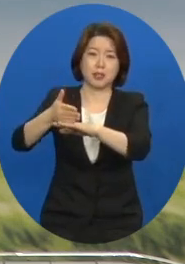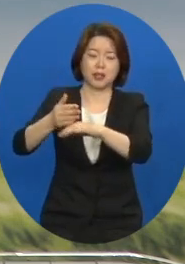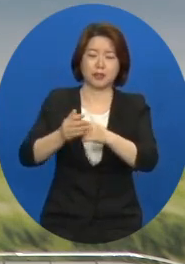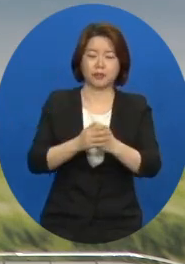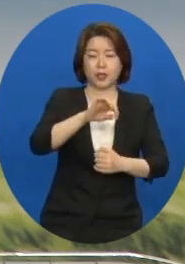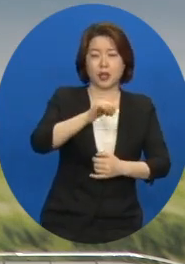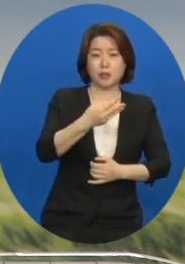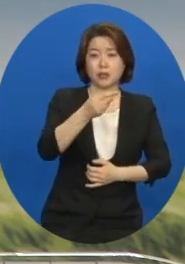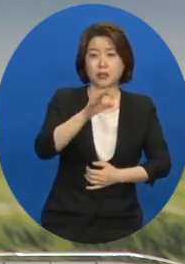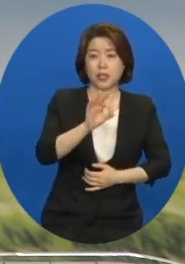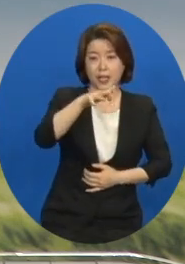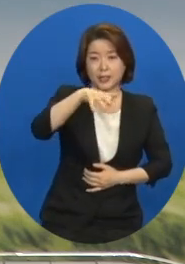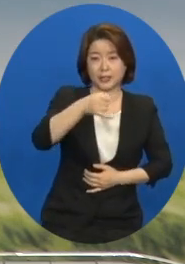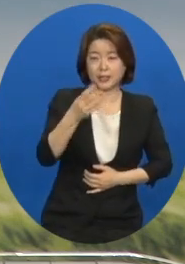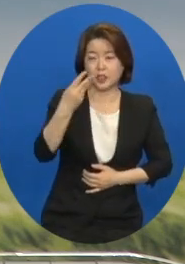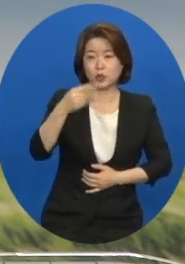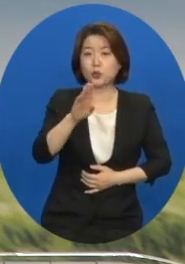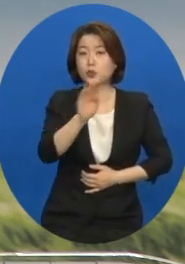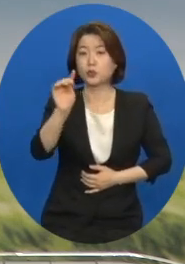루박 선교사님이